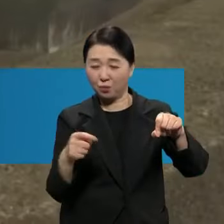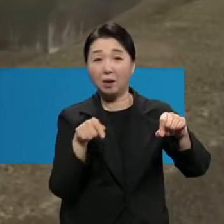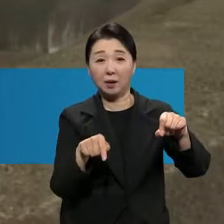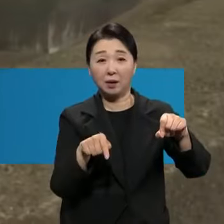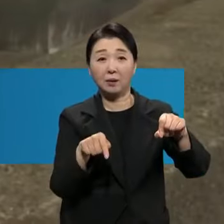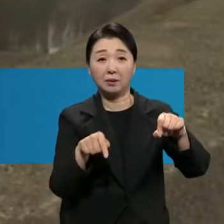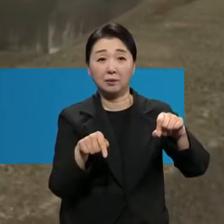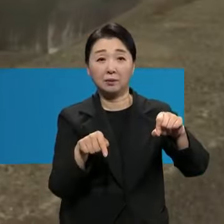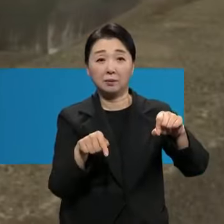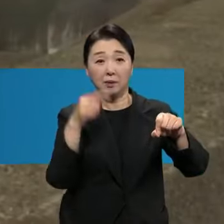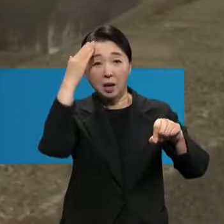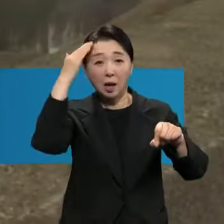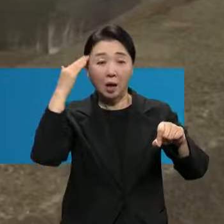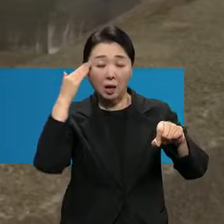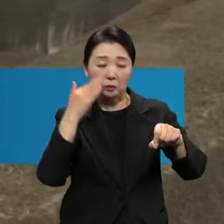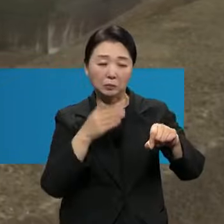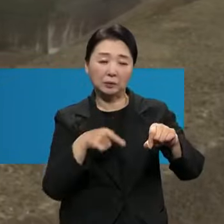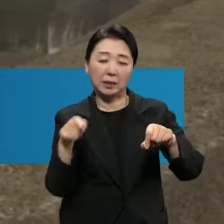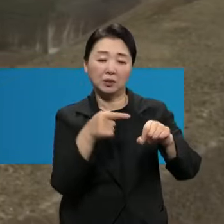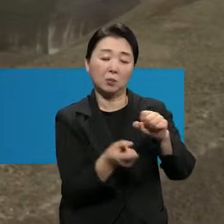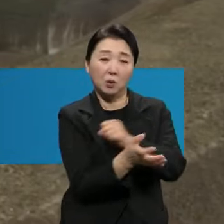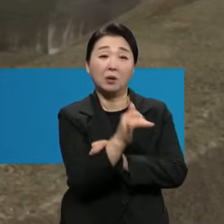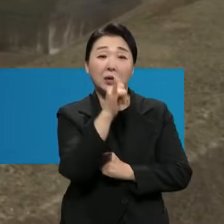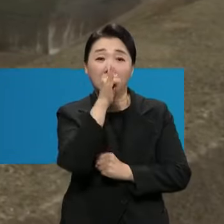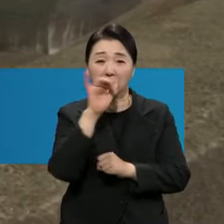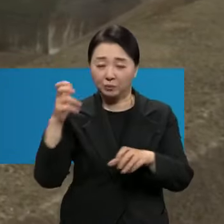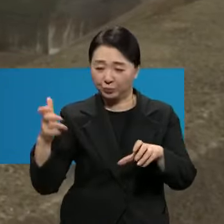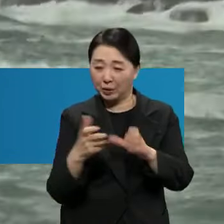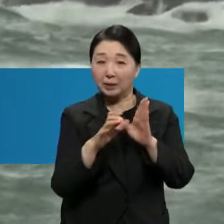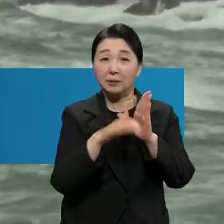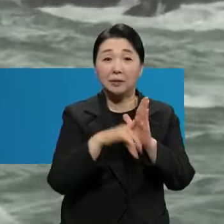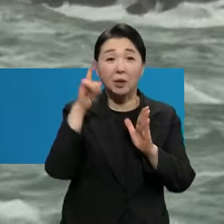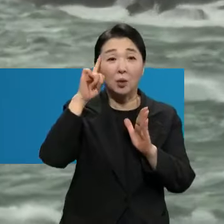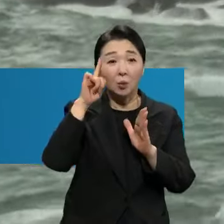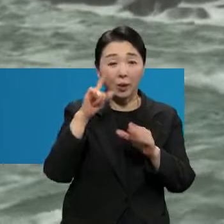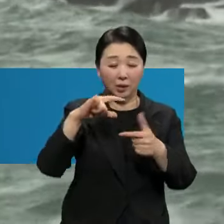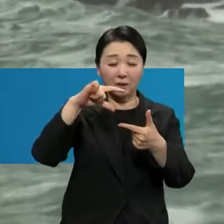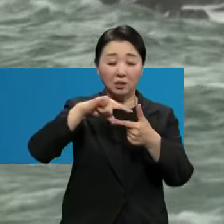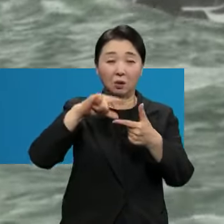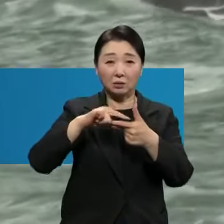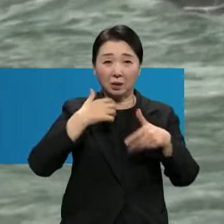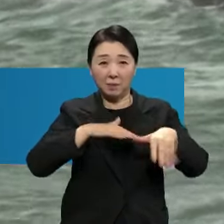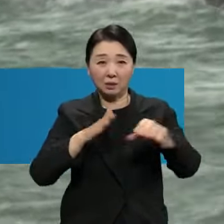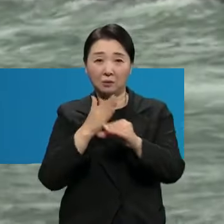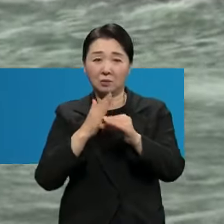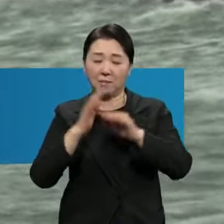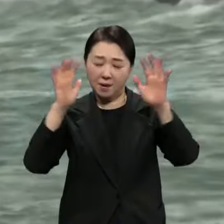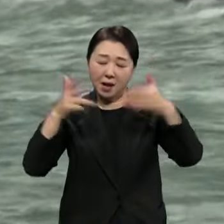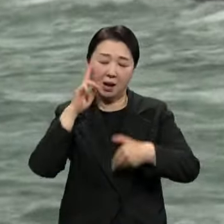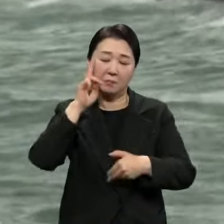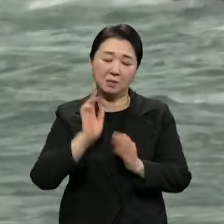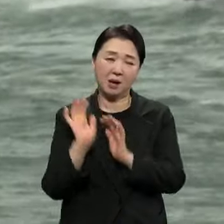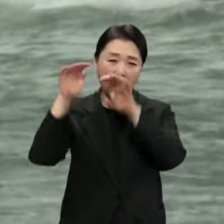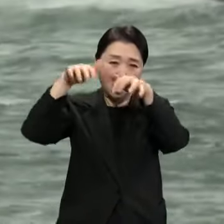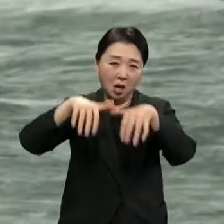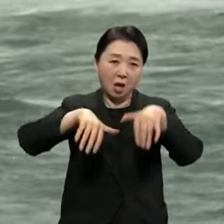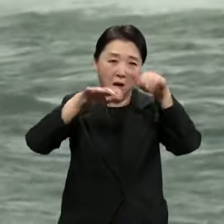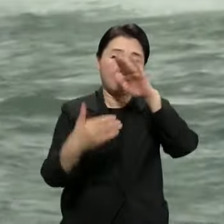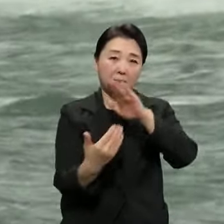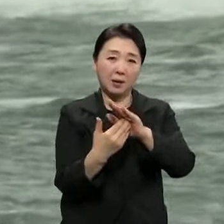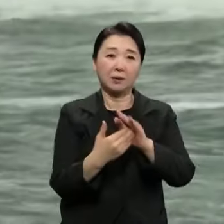보입니다 우리나라는 간접 영향으로 태풍이 지나는 동안 영남 해안을 중심으로 바람이 강하게 불고 파도도 높게 일